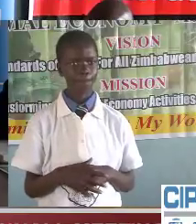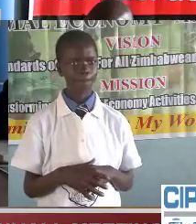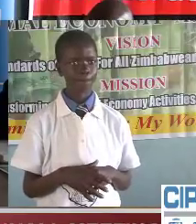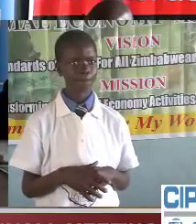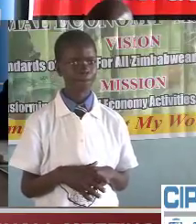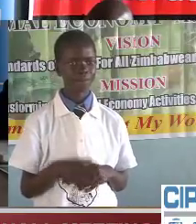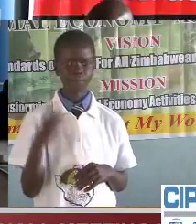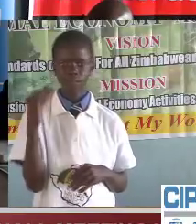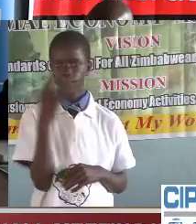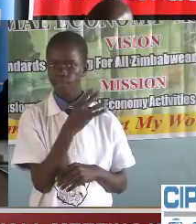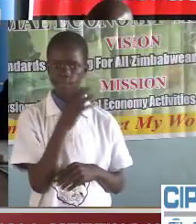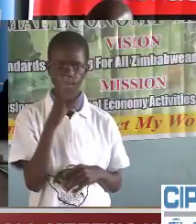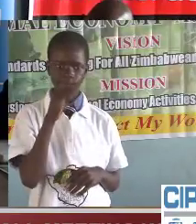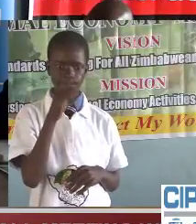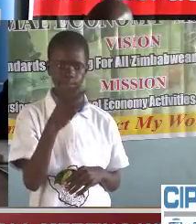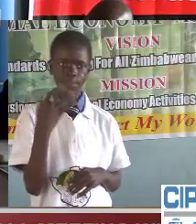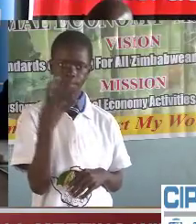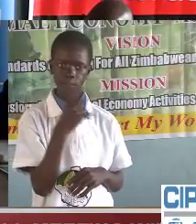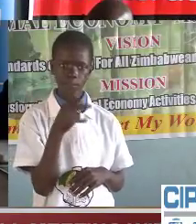mapolisi okuti